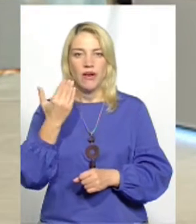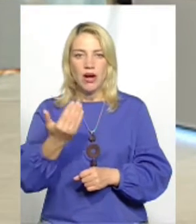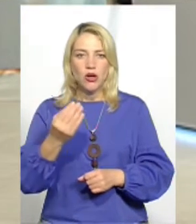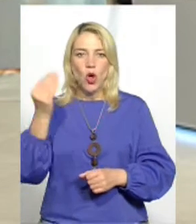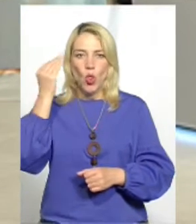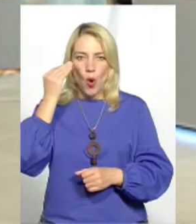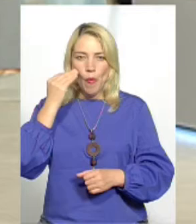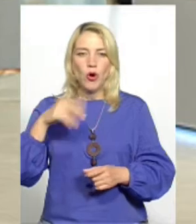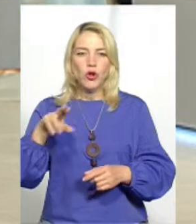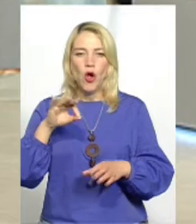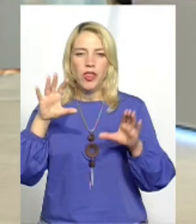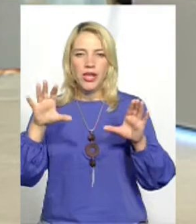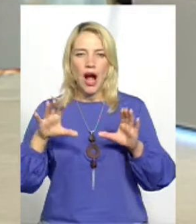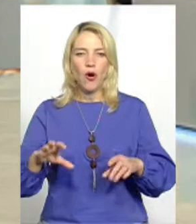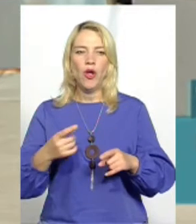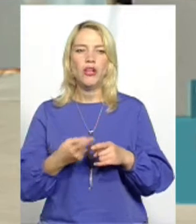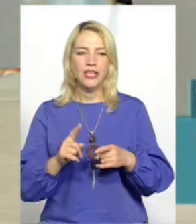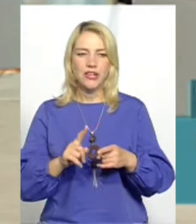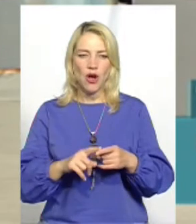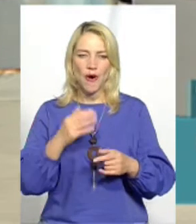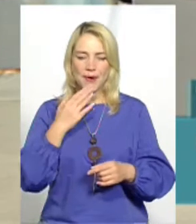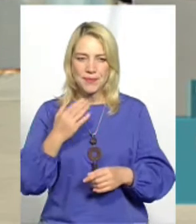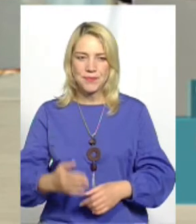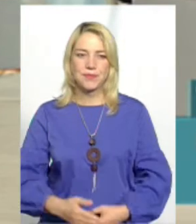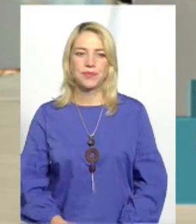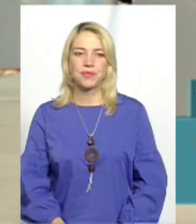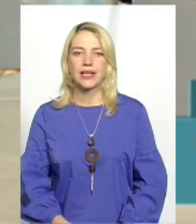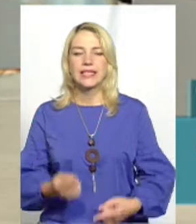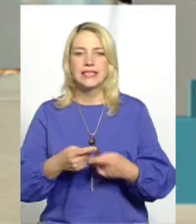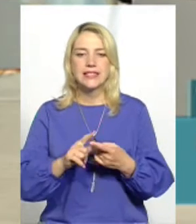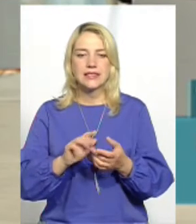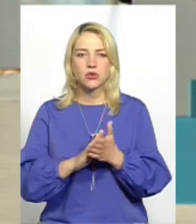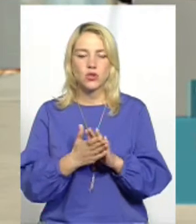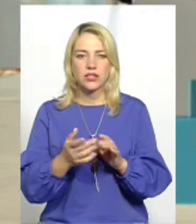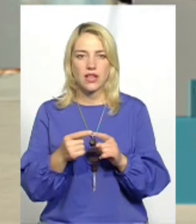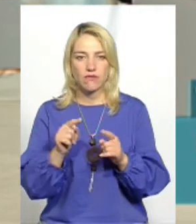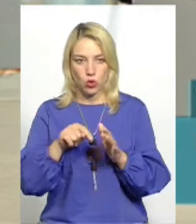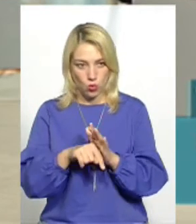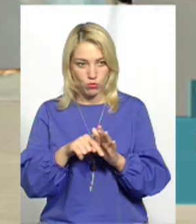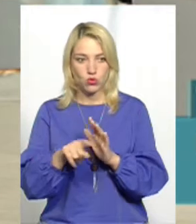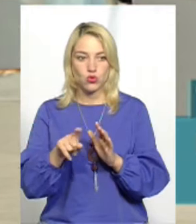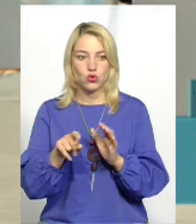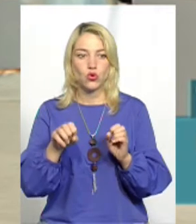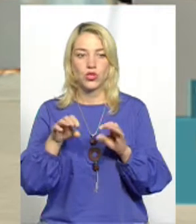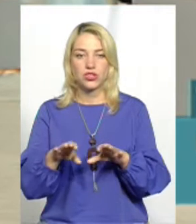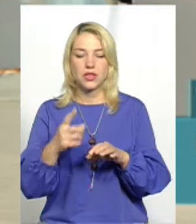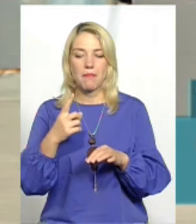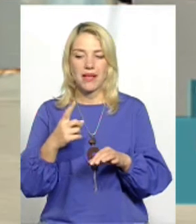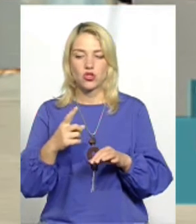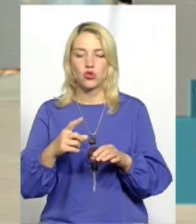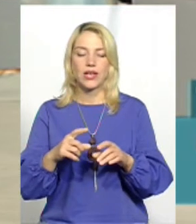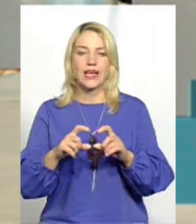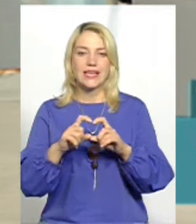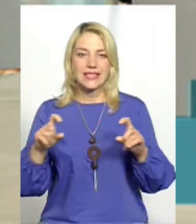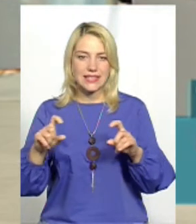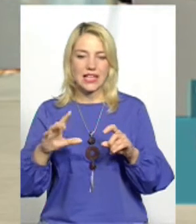думку щодо законності цього? Дивіться, ситуація полягає в тому, що рішення першої інстанції воно